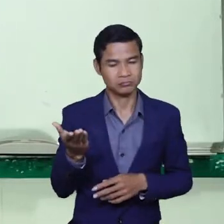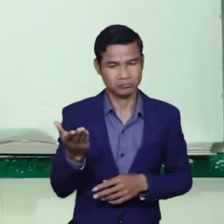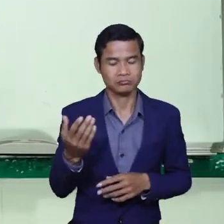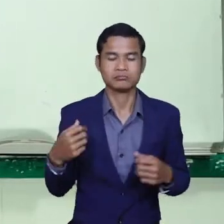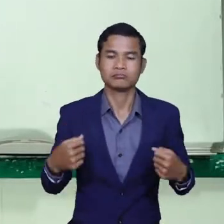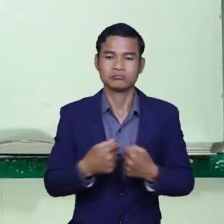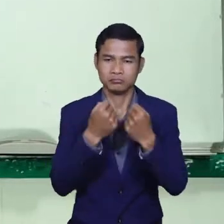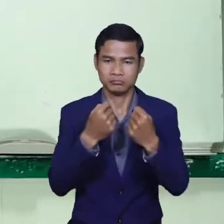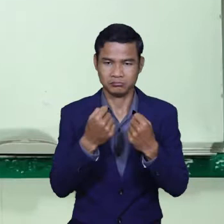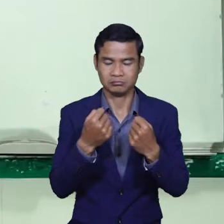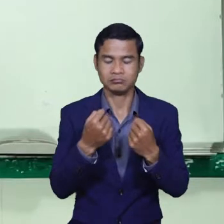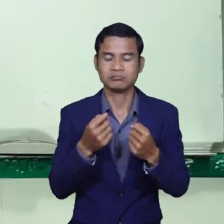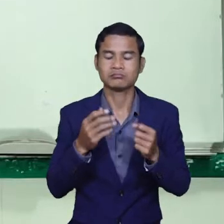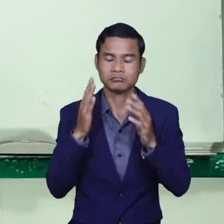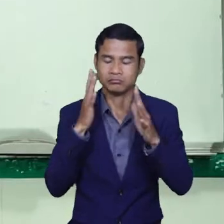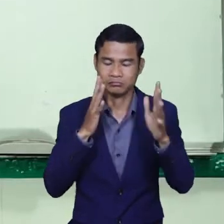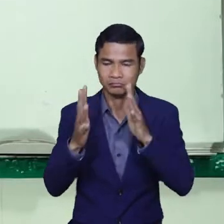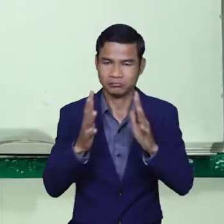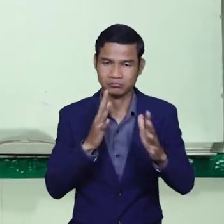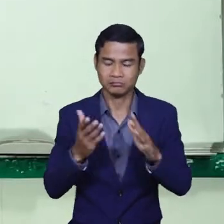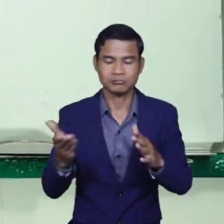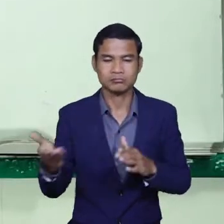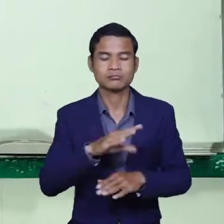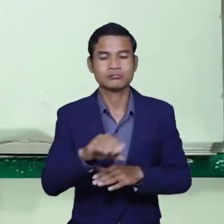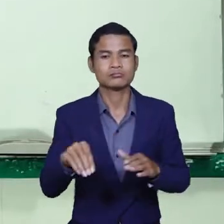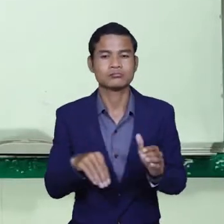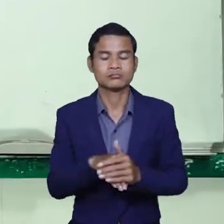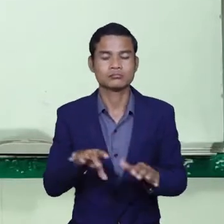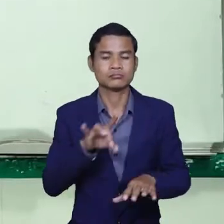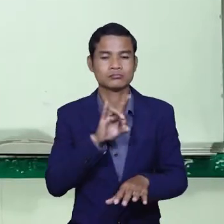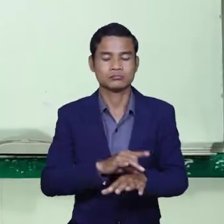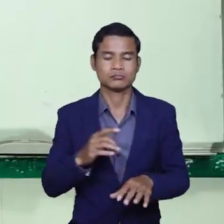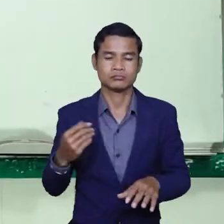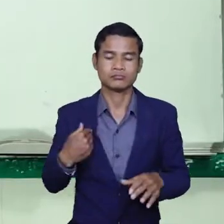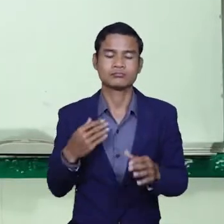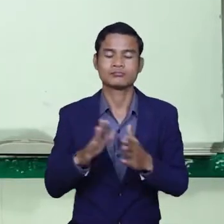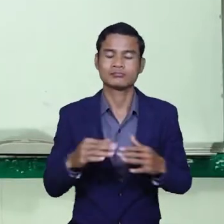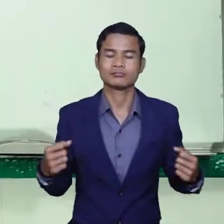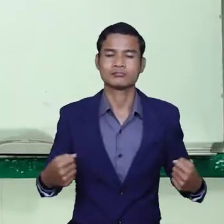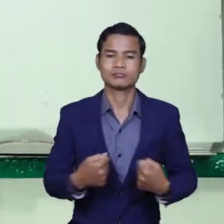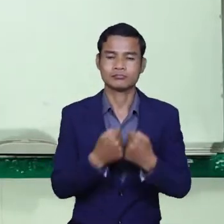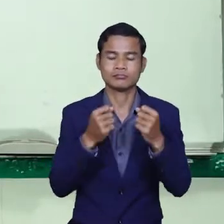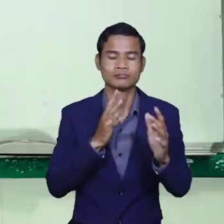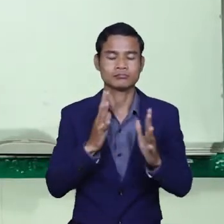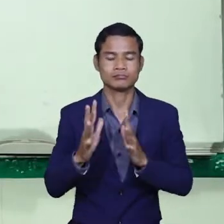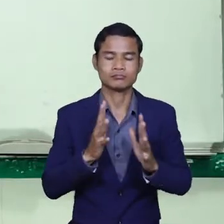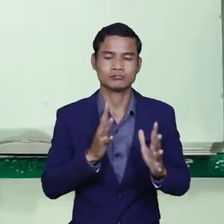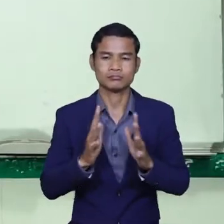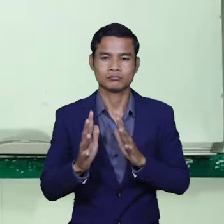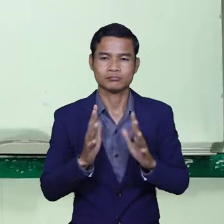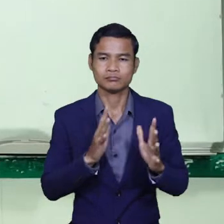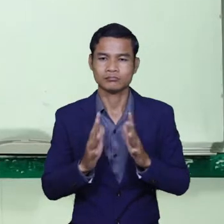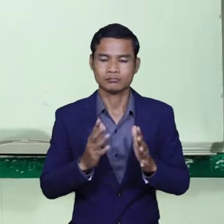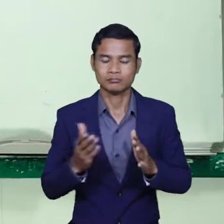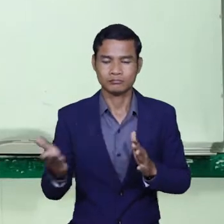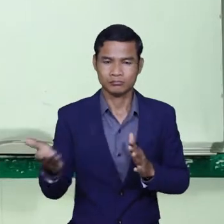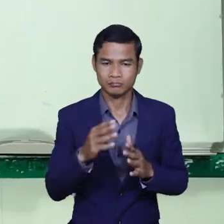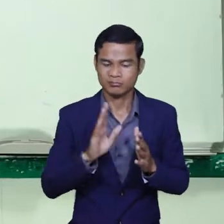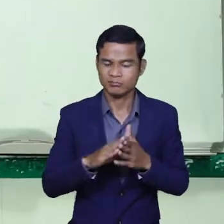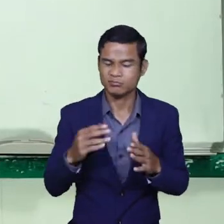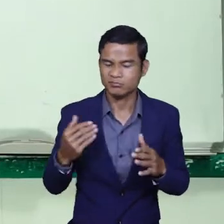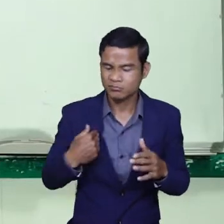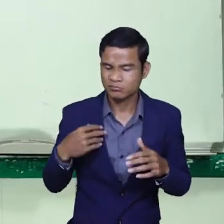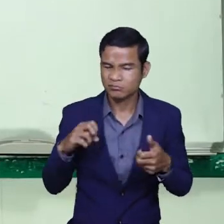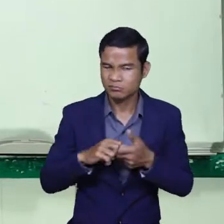ថ្នាក់ចរាចរណ៍ចាអញ្ចឹងកូនកូនទាំងអស់គ្នានៅពេលដែលមានគ្រោះថ្នាក់ចរាចរណ៍ចាកើតឡើងណាកូនតើបង្កឲ្យមាន